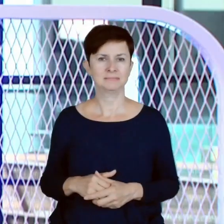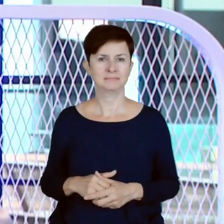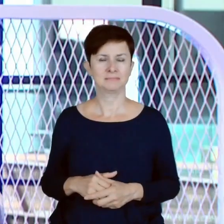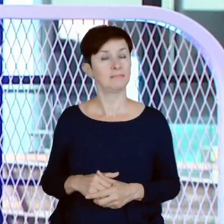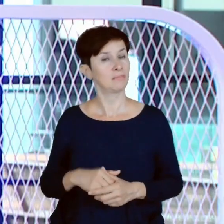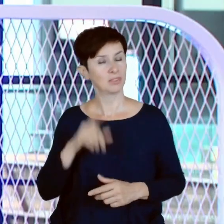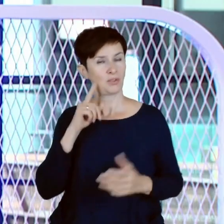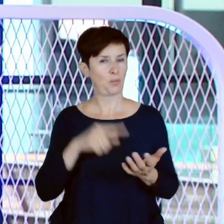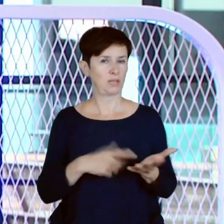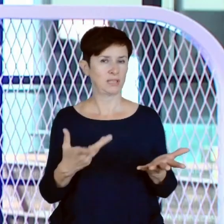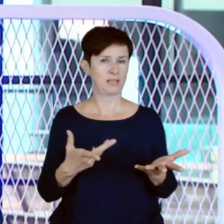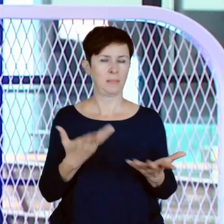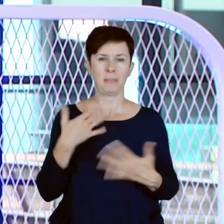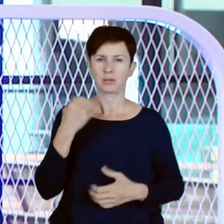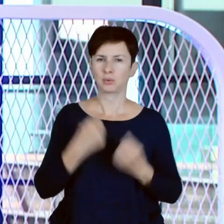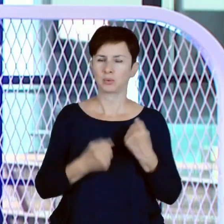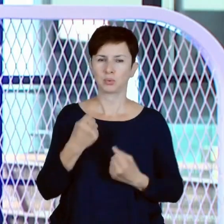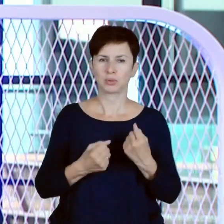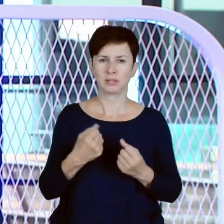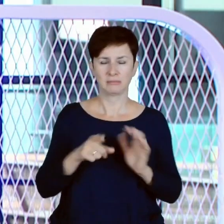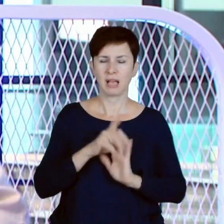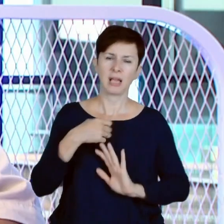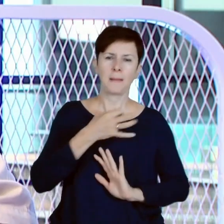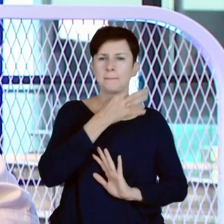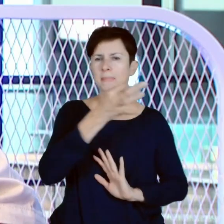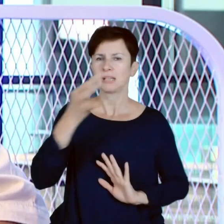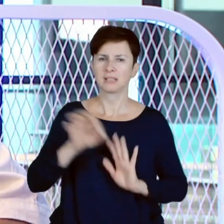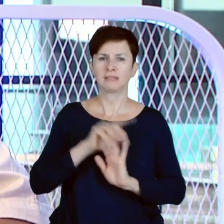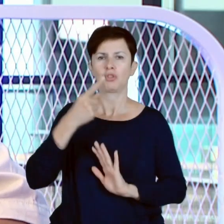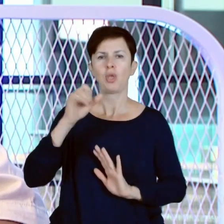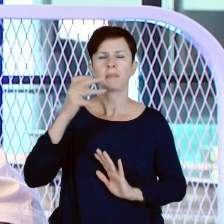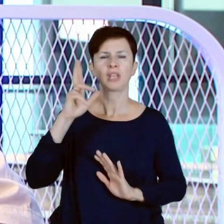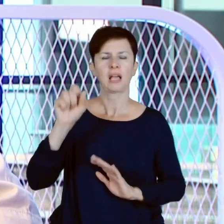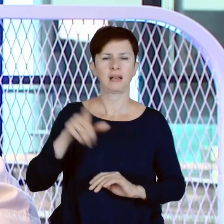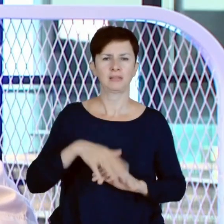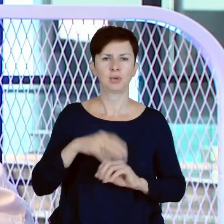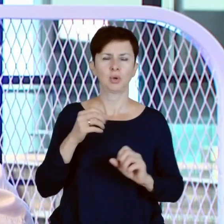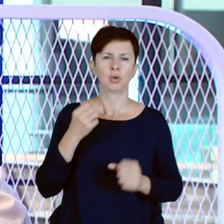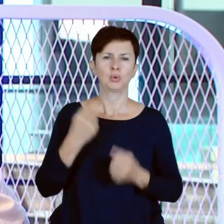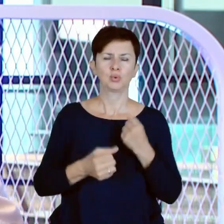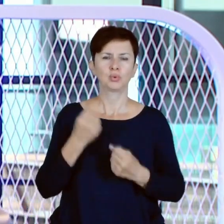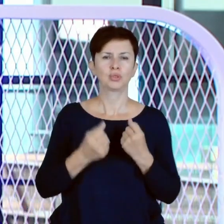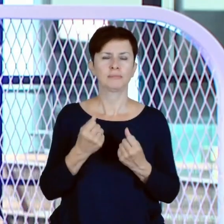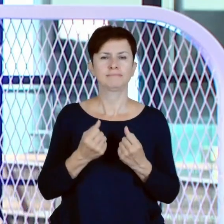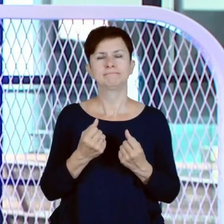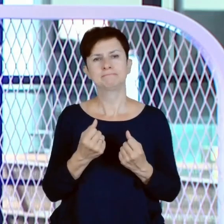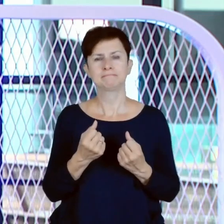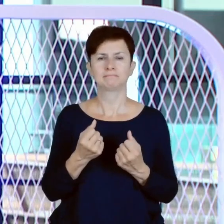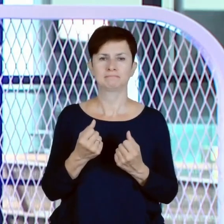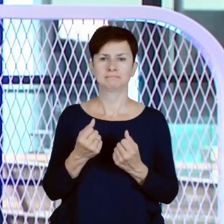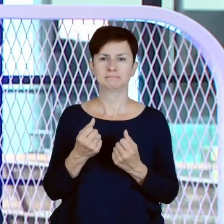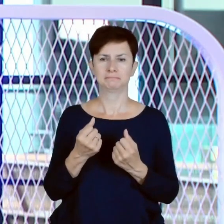też podpytuję was wszystkich, ale też Dominika, bardzo trudno jest odzwyczaić się od tego, co nas tak naprawdę, bo jak mówimy